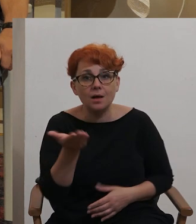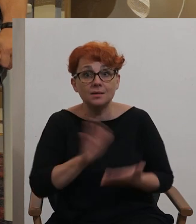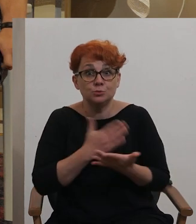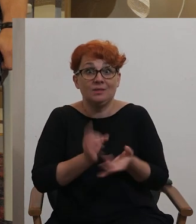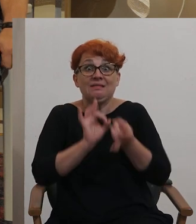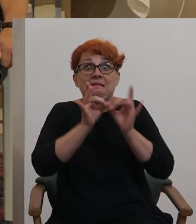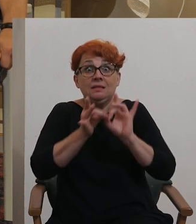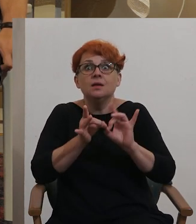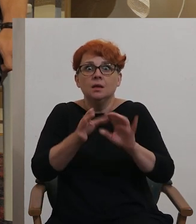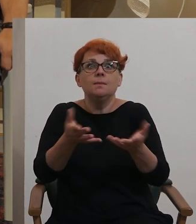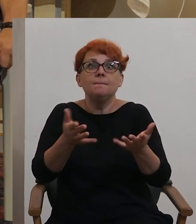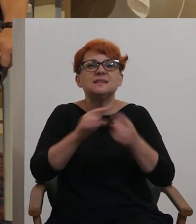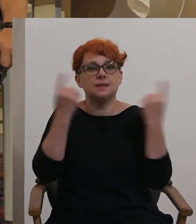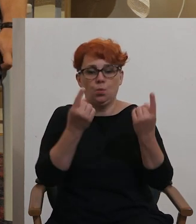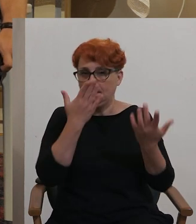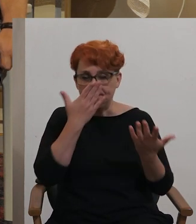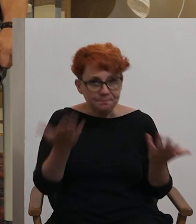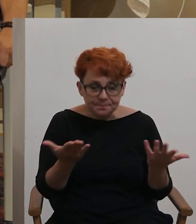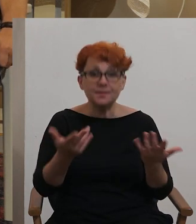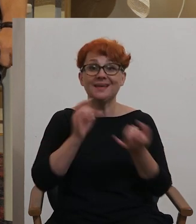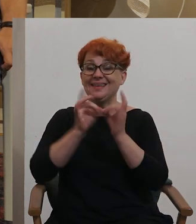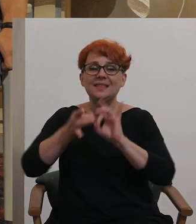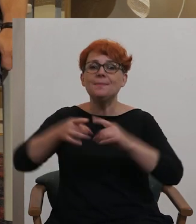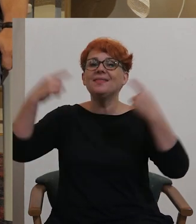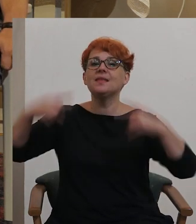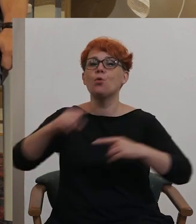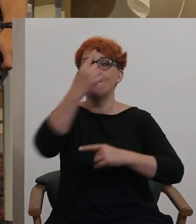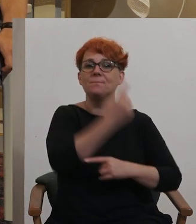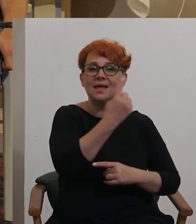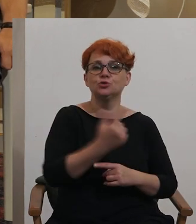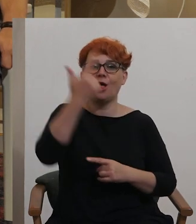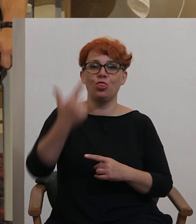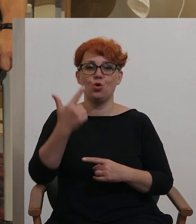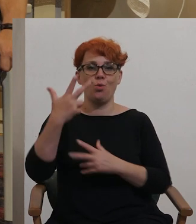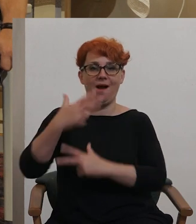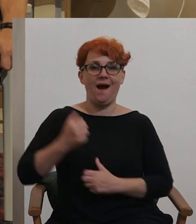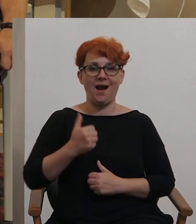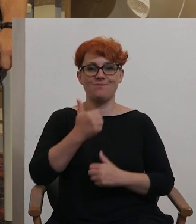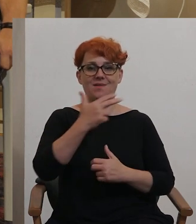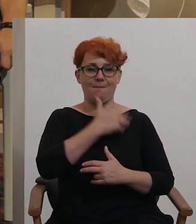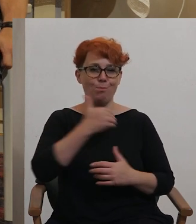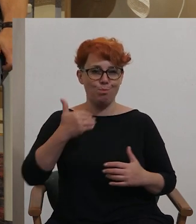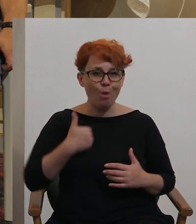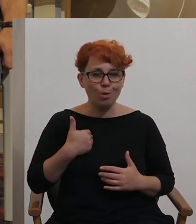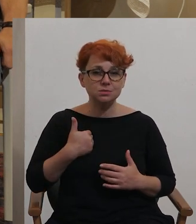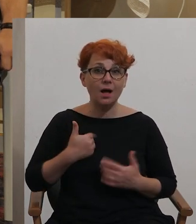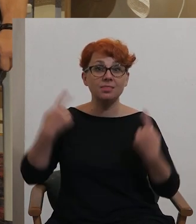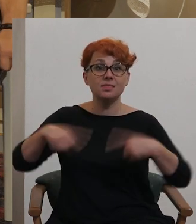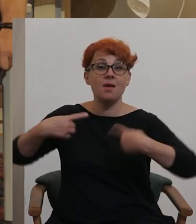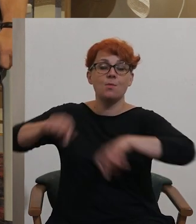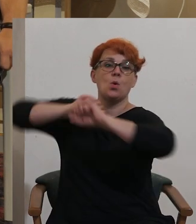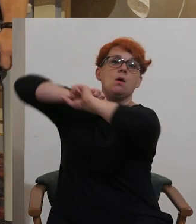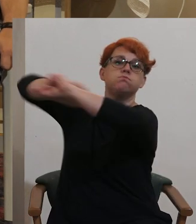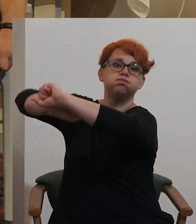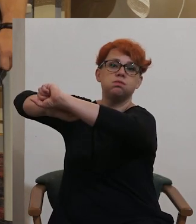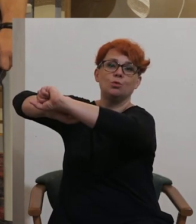na ziemiach polskich, gdyby nie było tego buforu w postaci pierwszej i drugiej Armii Wojska Polskiego, które mimo wszystko